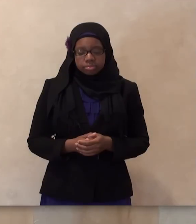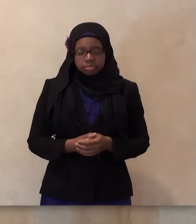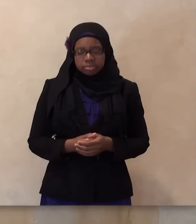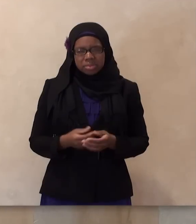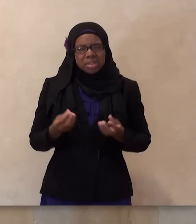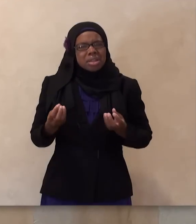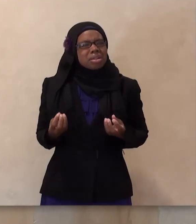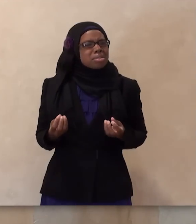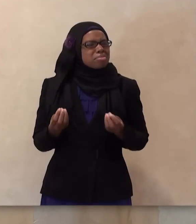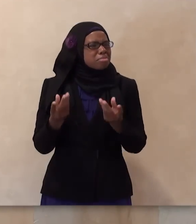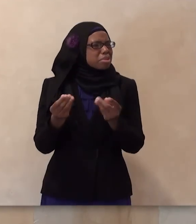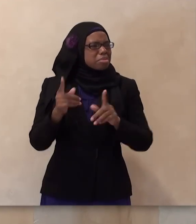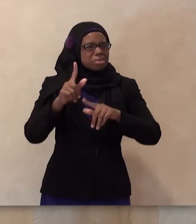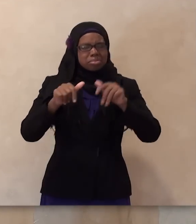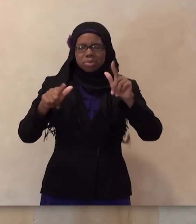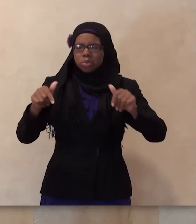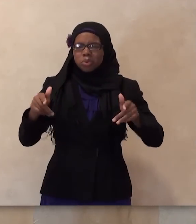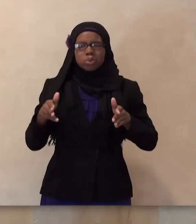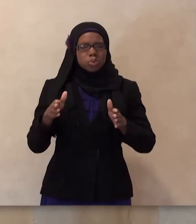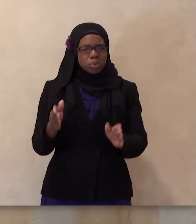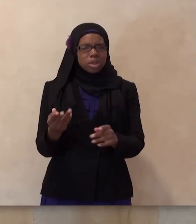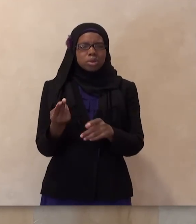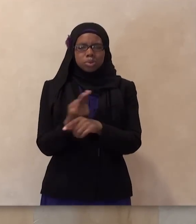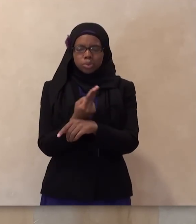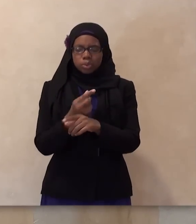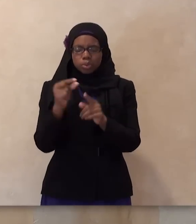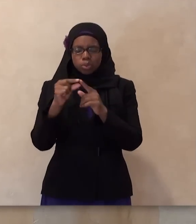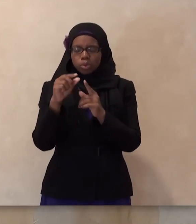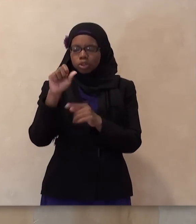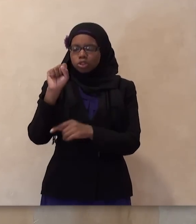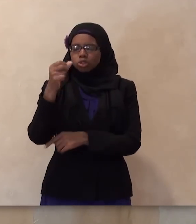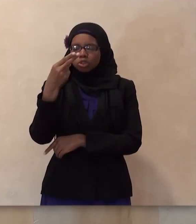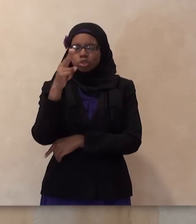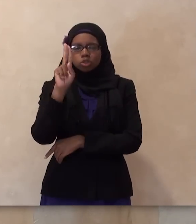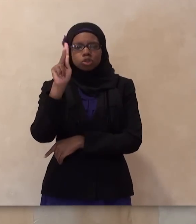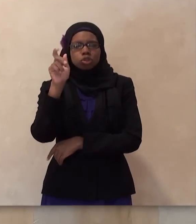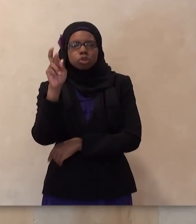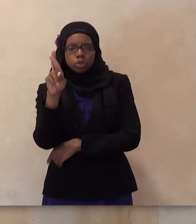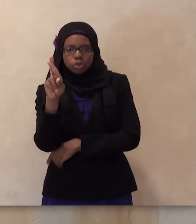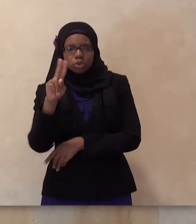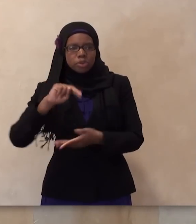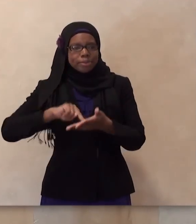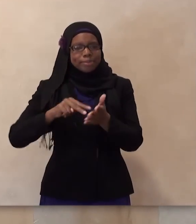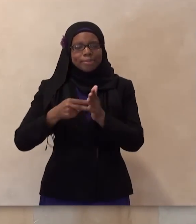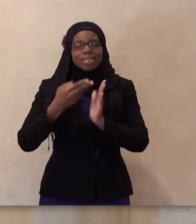شَكُورًا. Various forms of the word shukr, and this is thanking somebody.